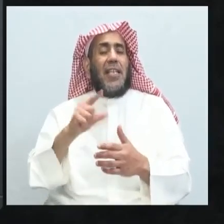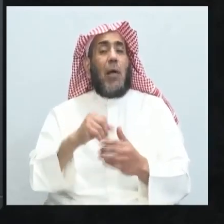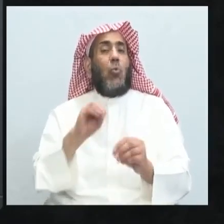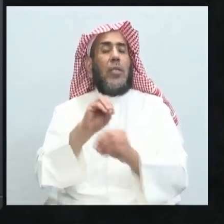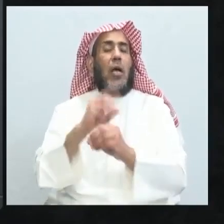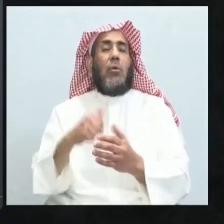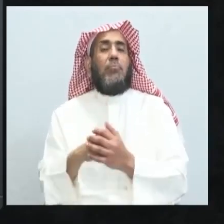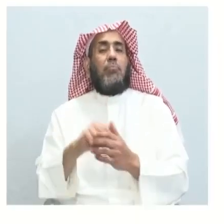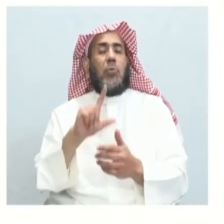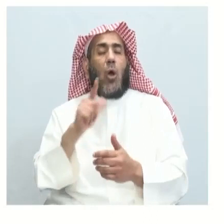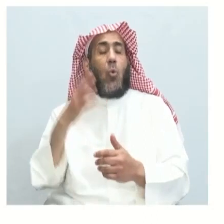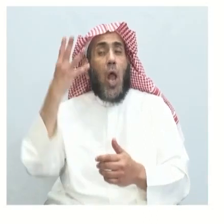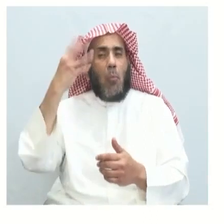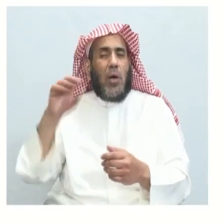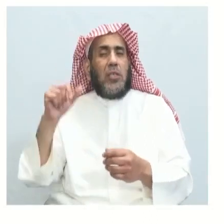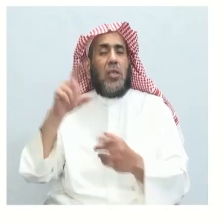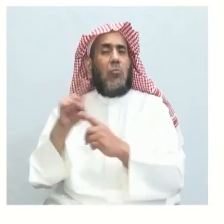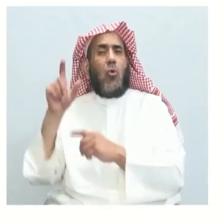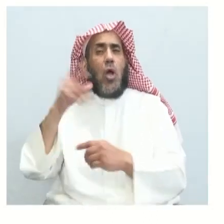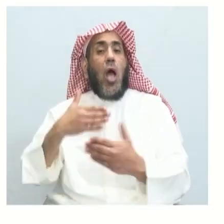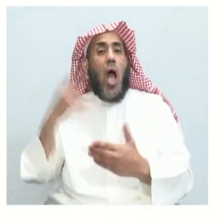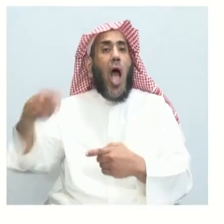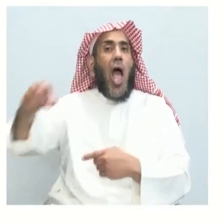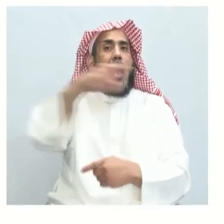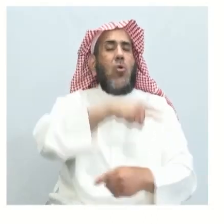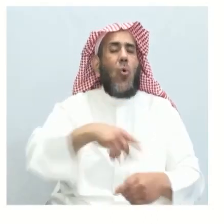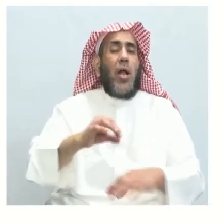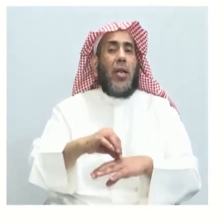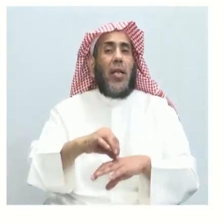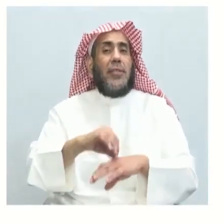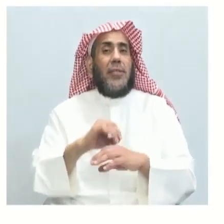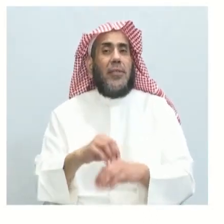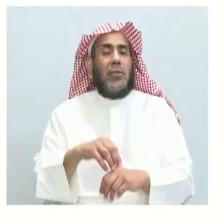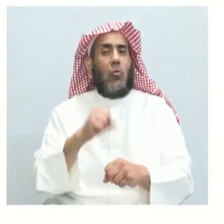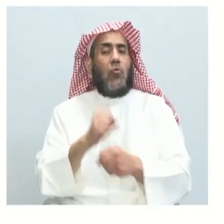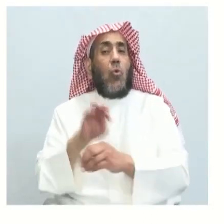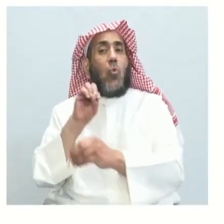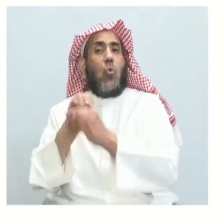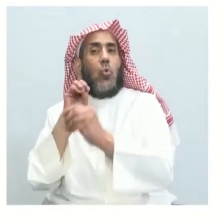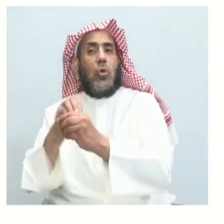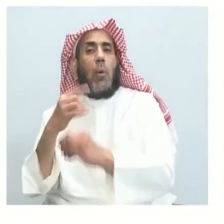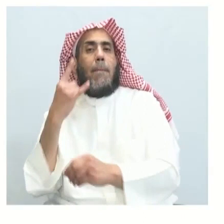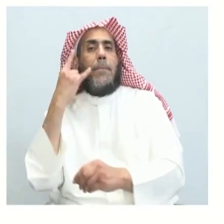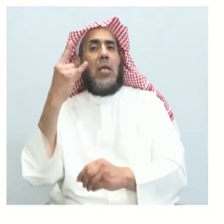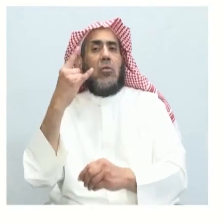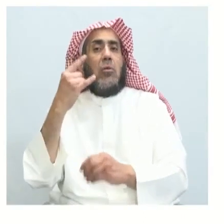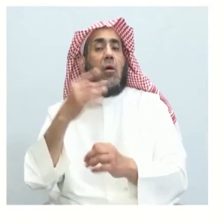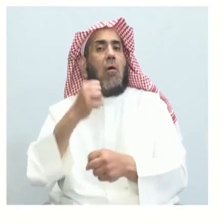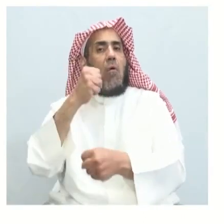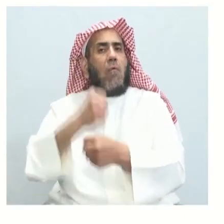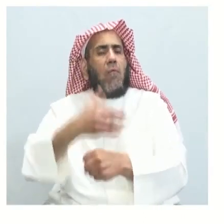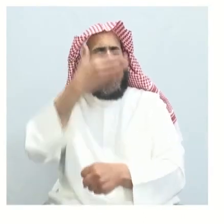اليها يقول ابو بكر رضي الله عنه ايها الناس قفوا اوصيكم بعشر فاحفظوها